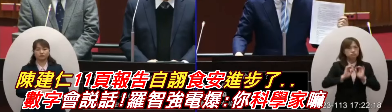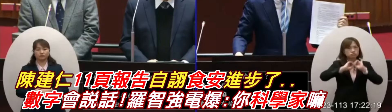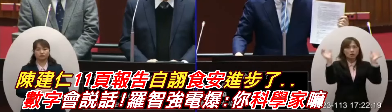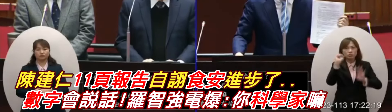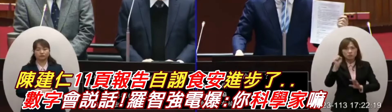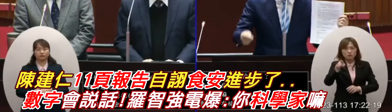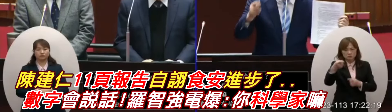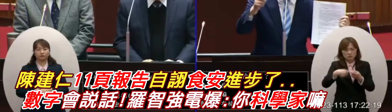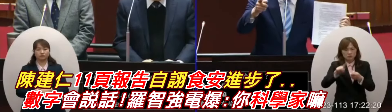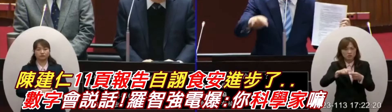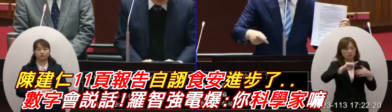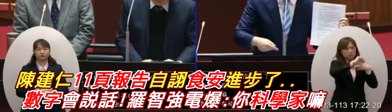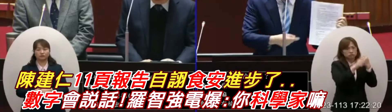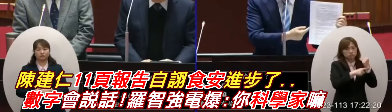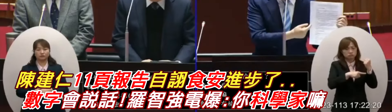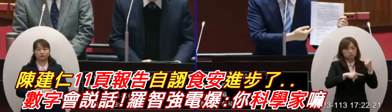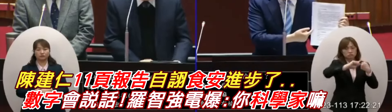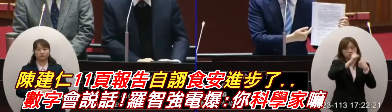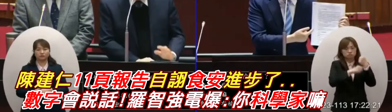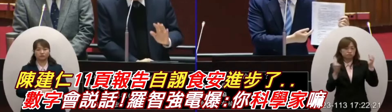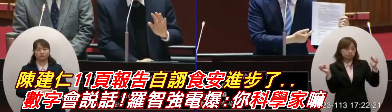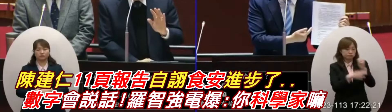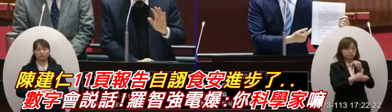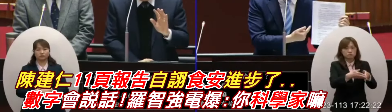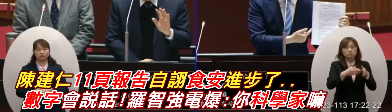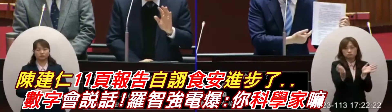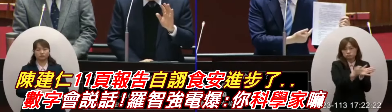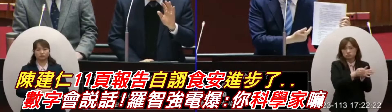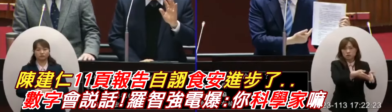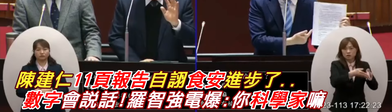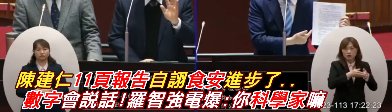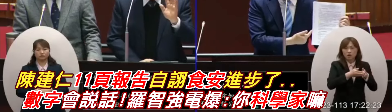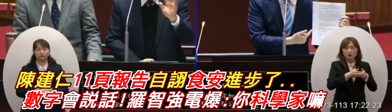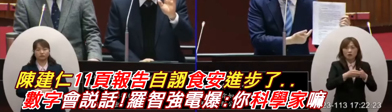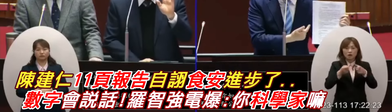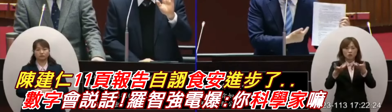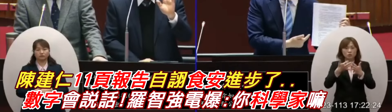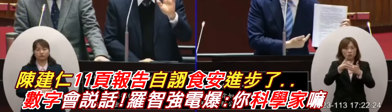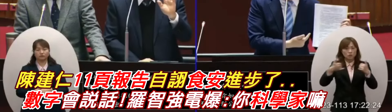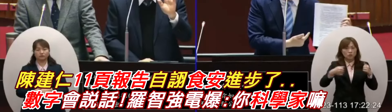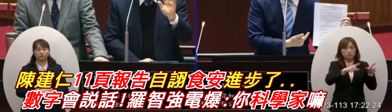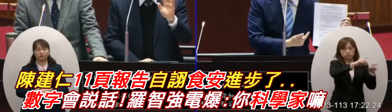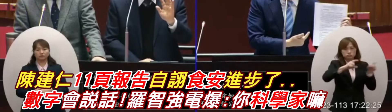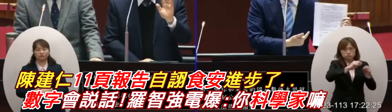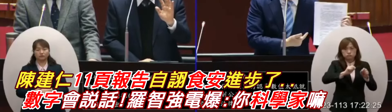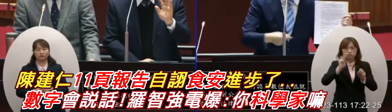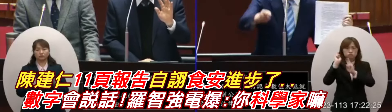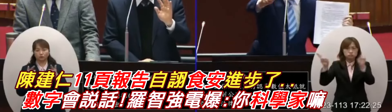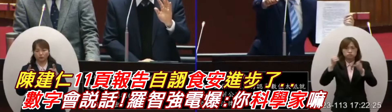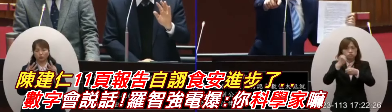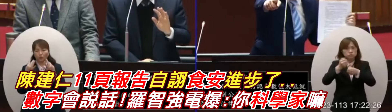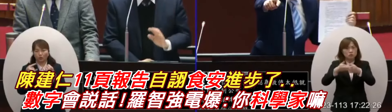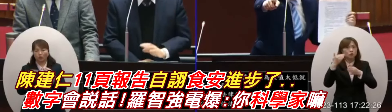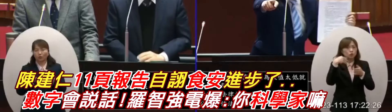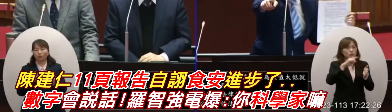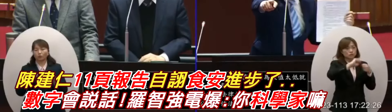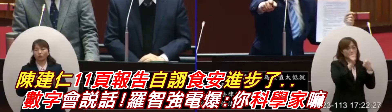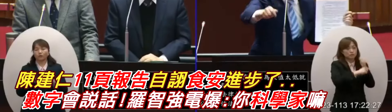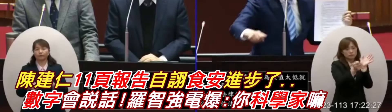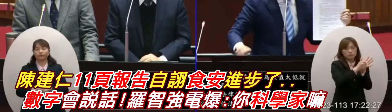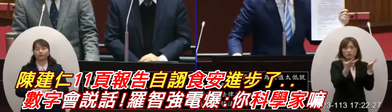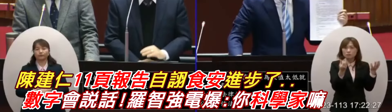里面嘛。公务员依法行政，你没有明确性的法律指导，你叫怎么做？ 不是数， 我没有否定你的科